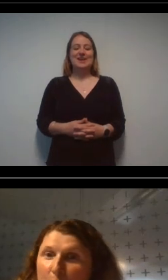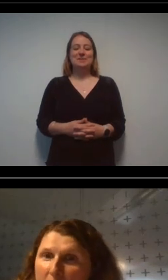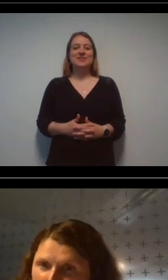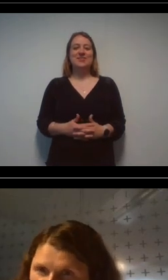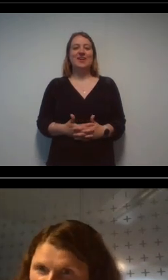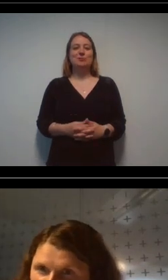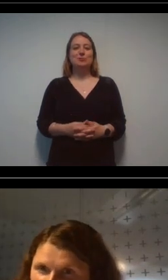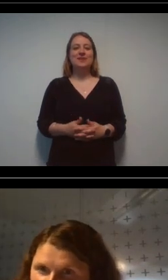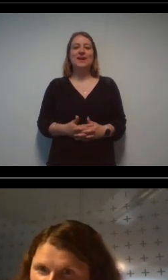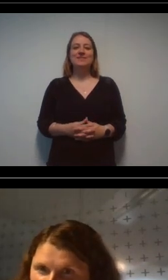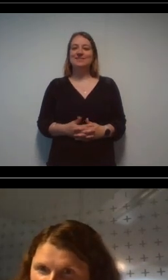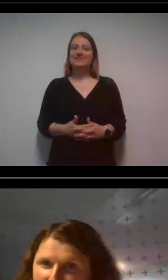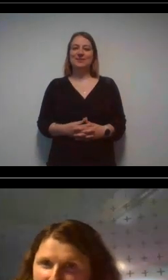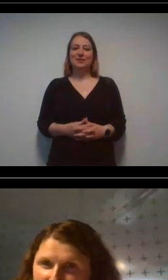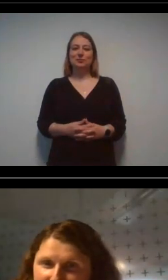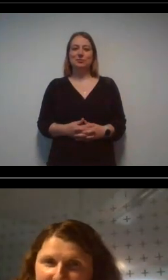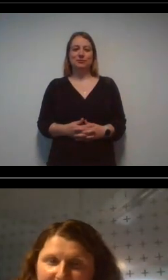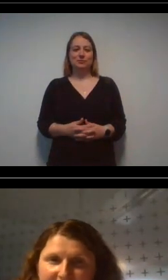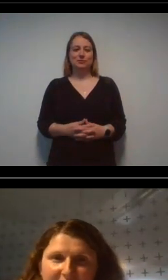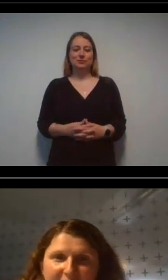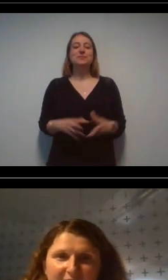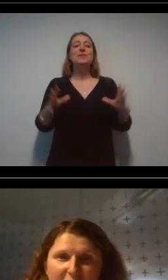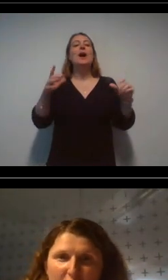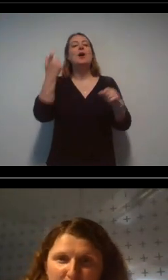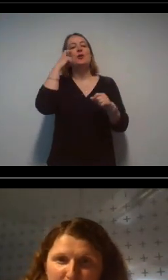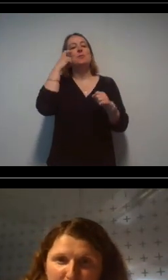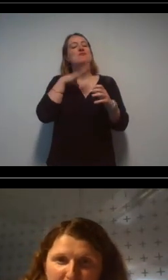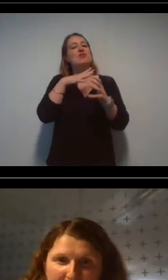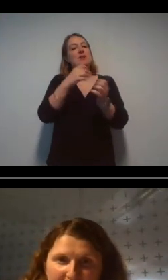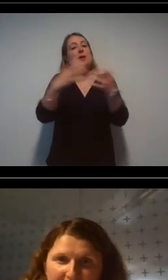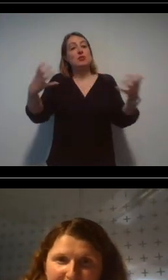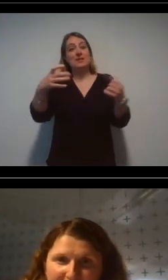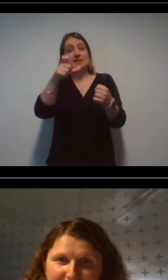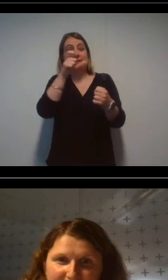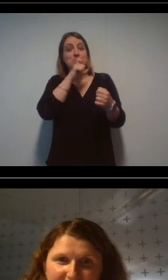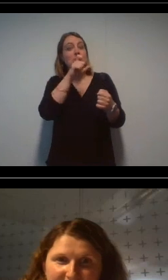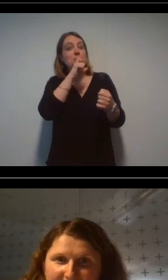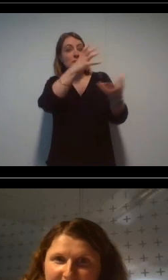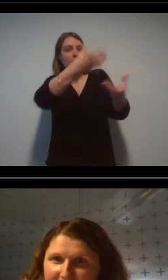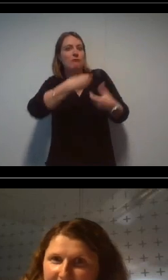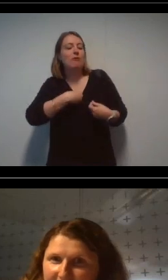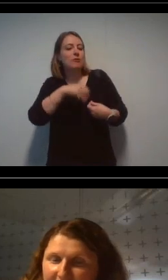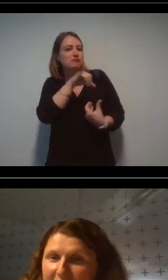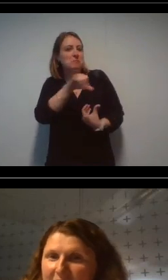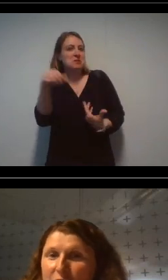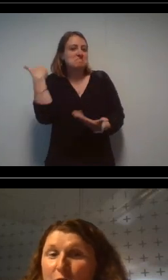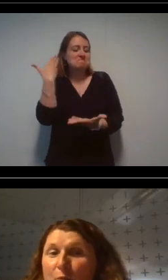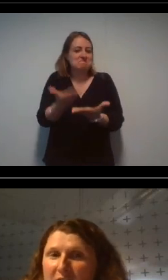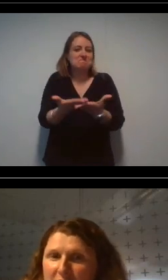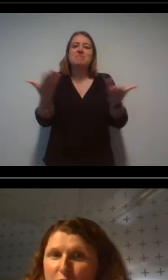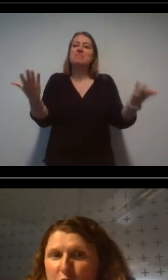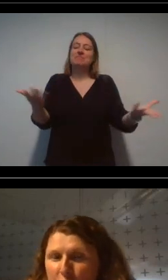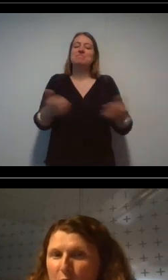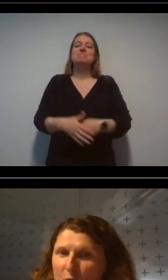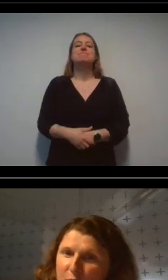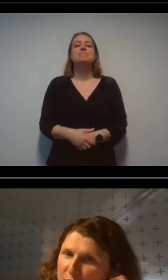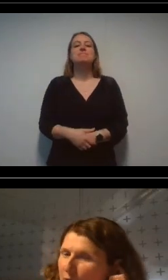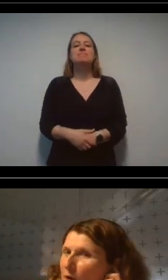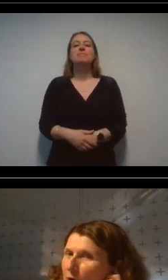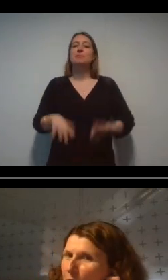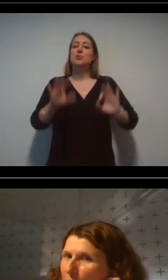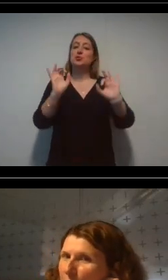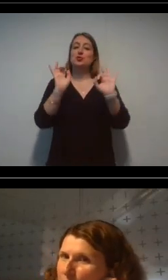qui n'ont pas encore eu l'occasion de le faire. Hop, nous revoilà. Et donc,